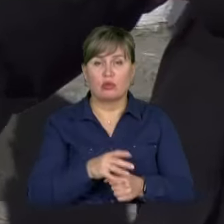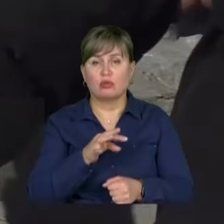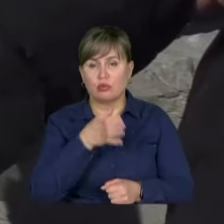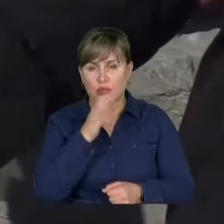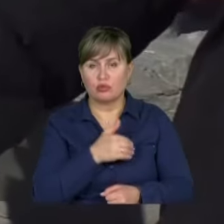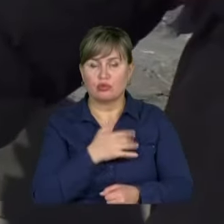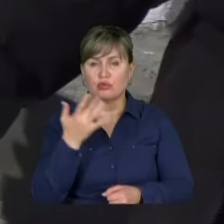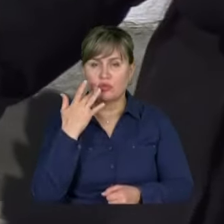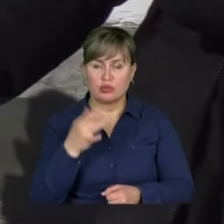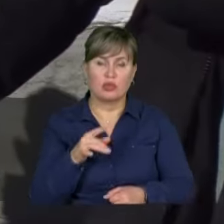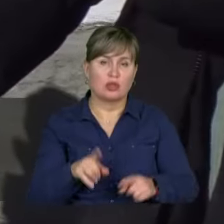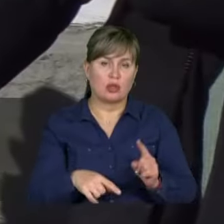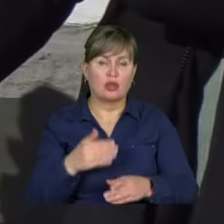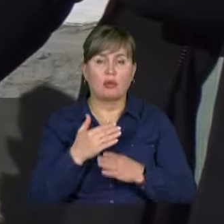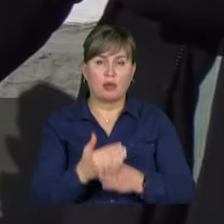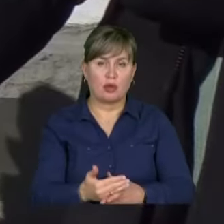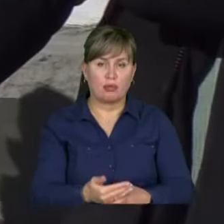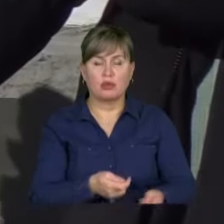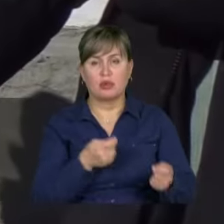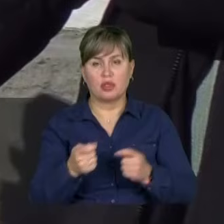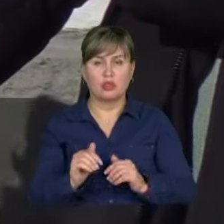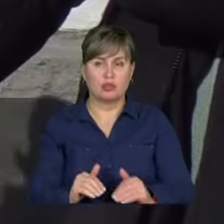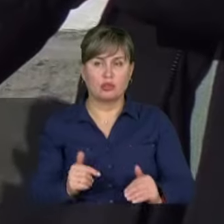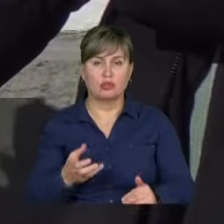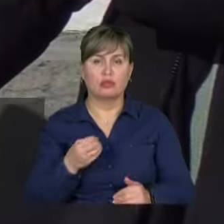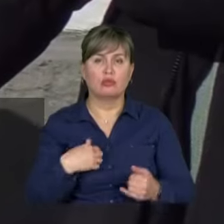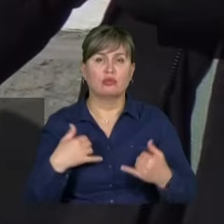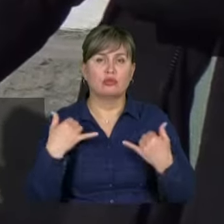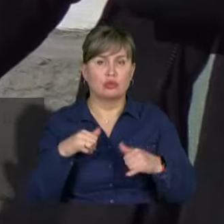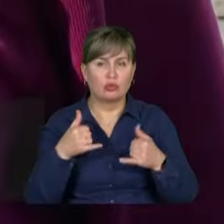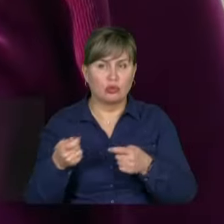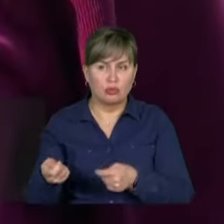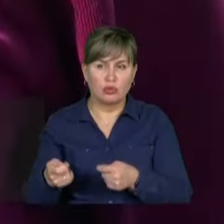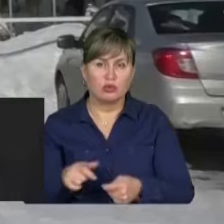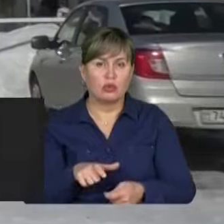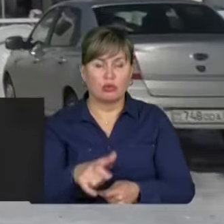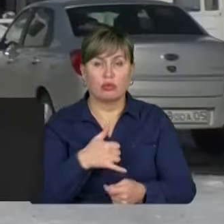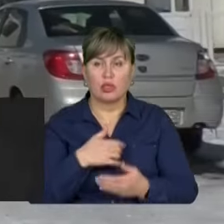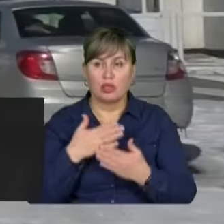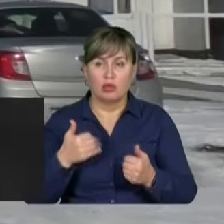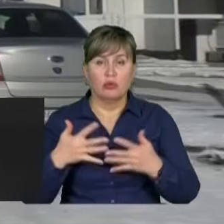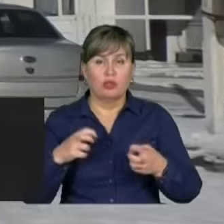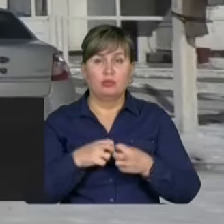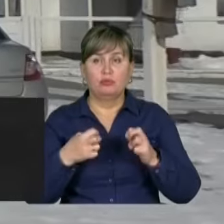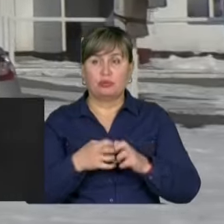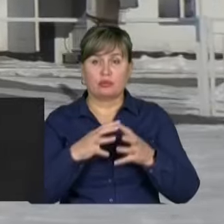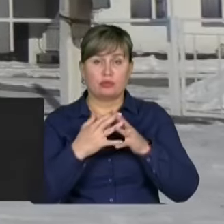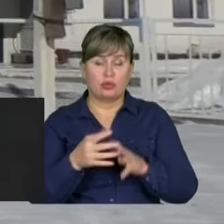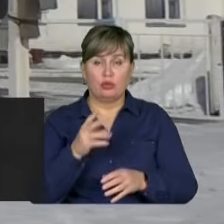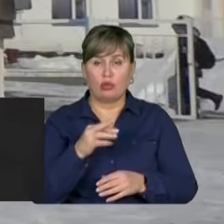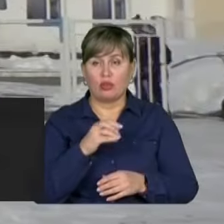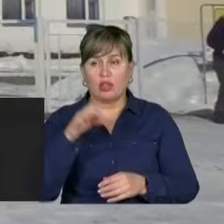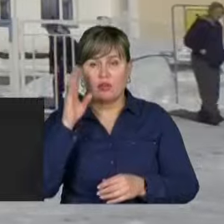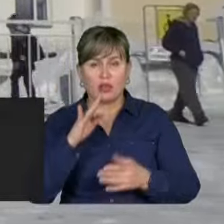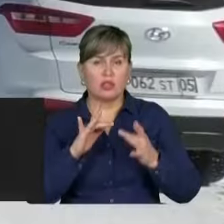хочется всегда. Иногда помогают приносить дети. Мне еще скот поить нужно, и дороги у нас нет. Большие проблемы в селе Конер не только с водой, но и